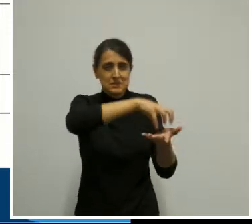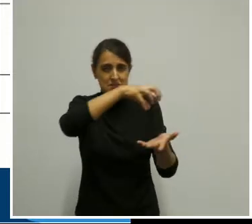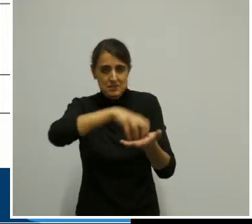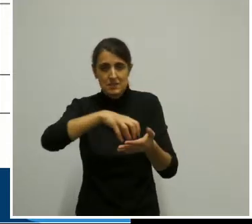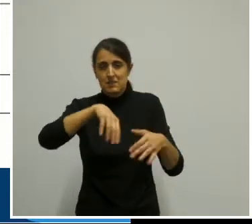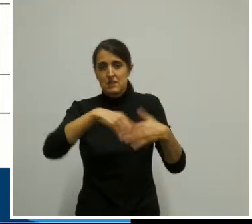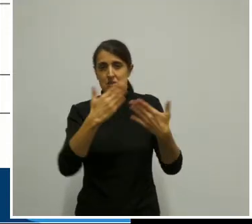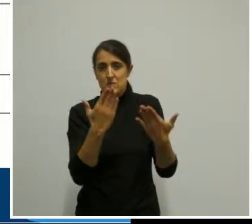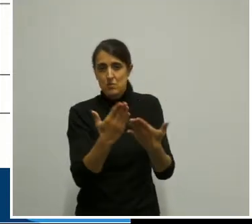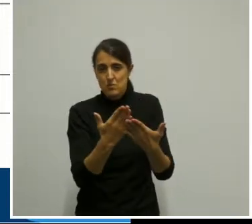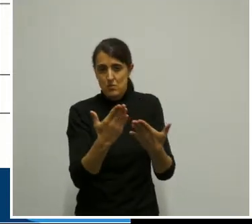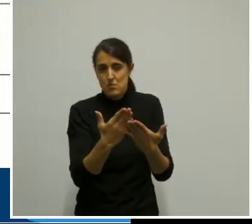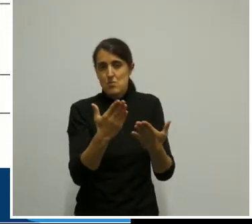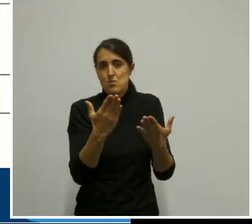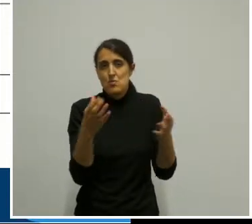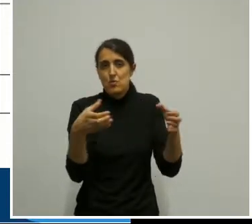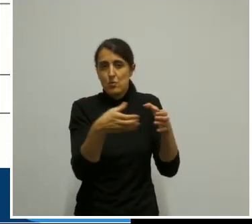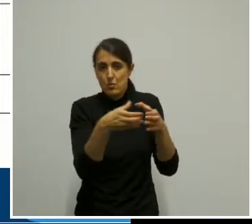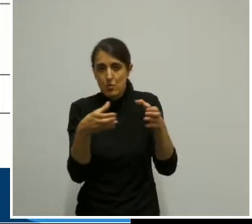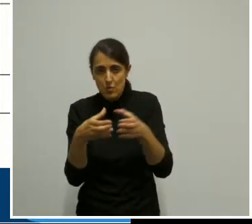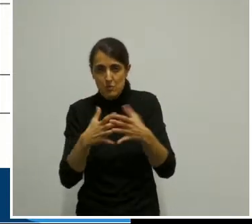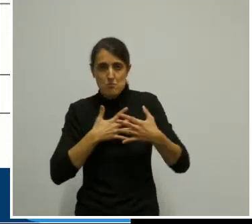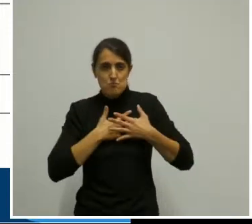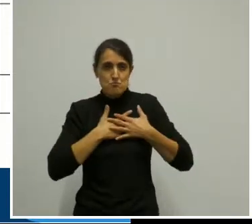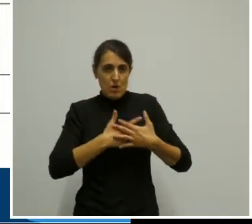i vacants, i la concertada.